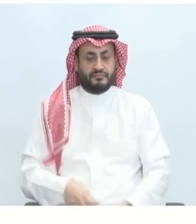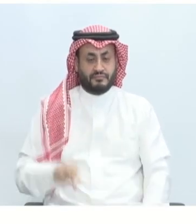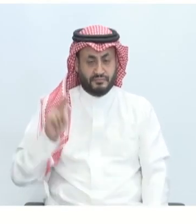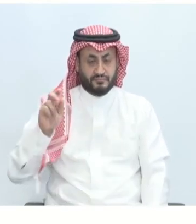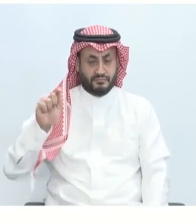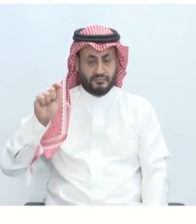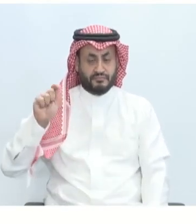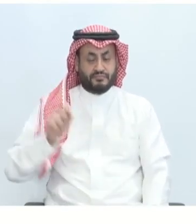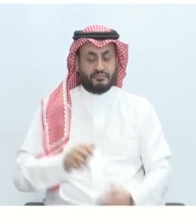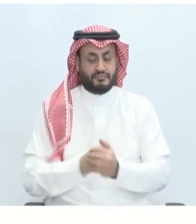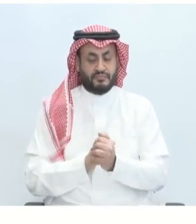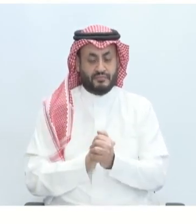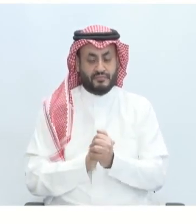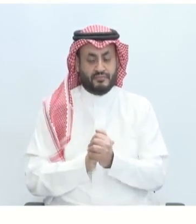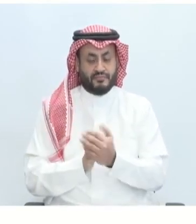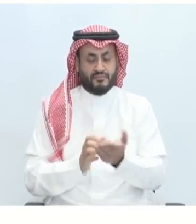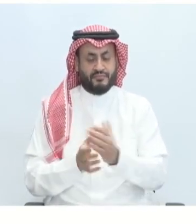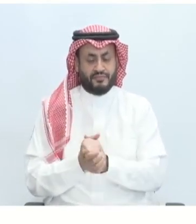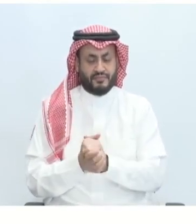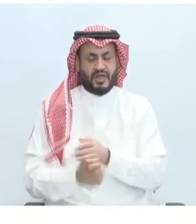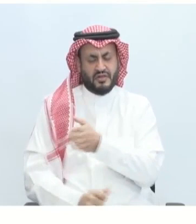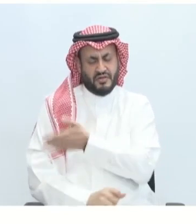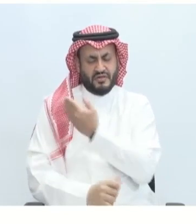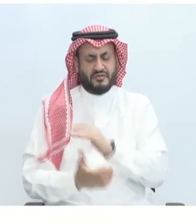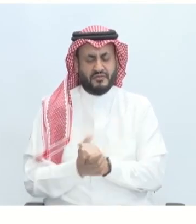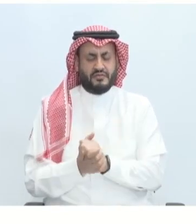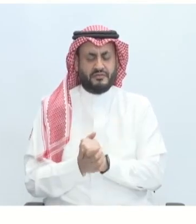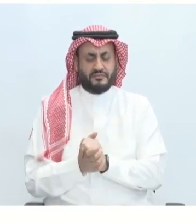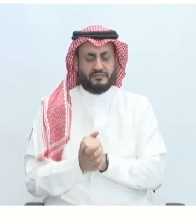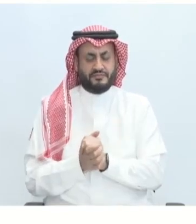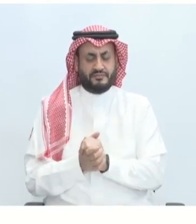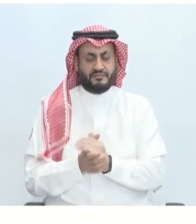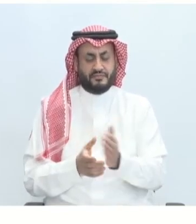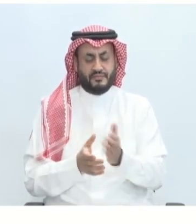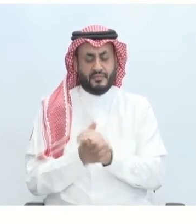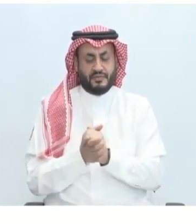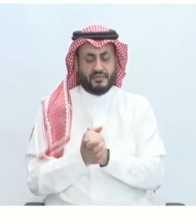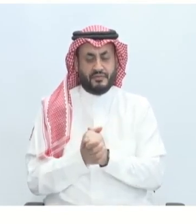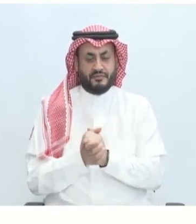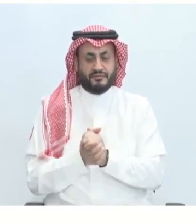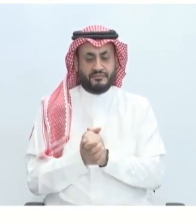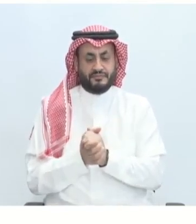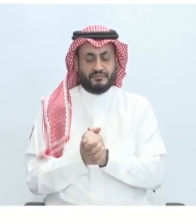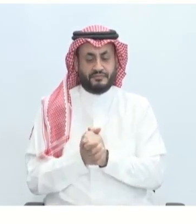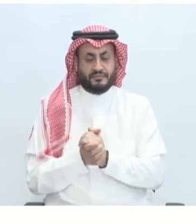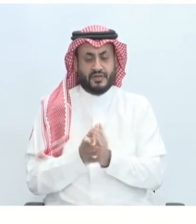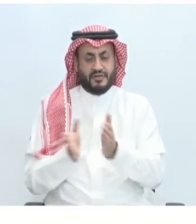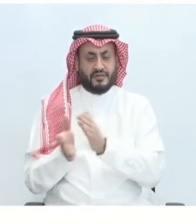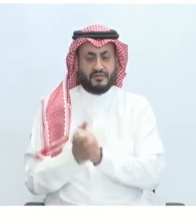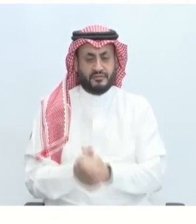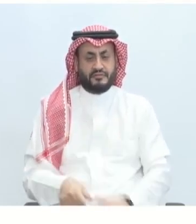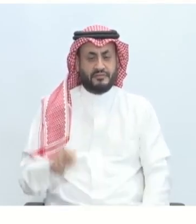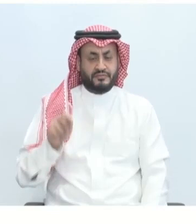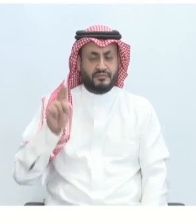وتغفروا احسنتم تغفروا اي انكم تسترو ولا ولا تذكروه تسترو ولا تذكروه الكلمه